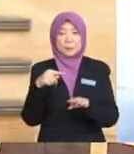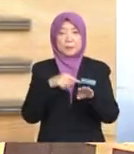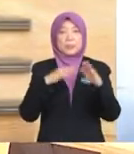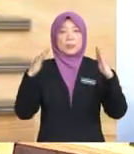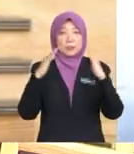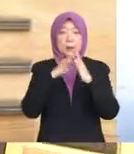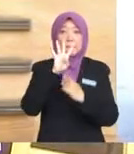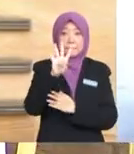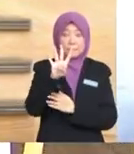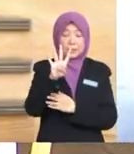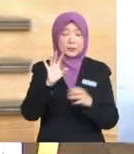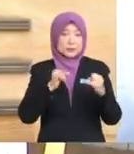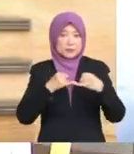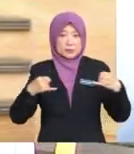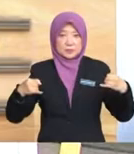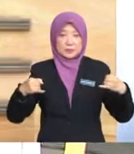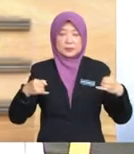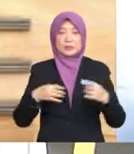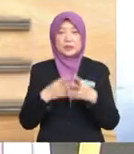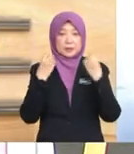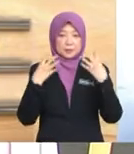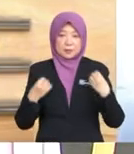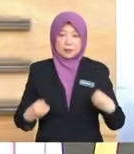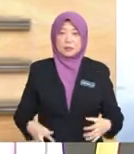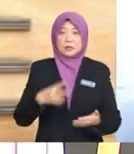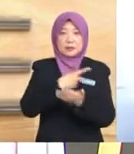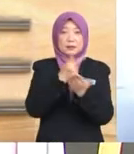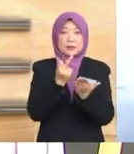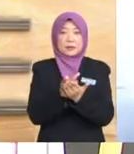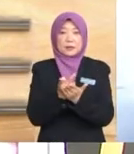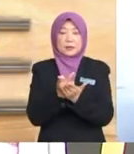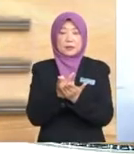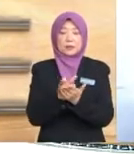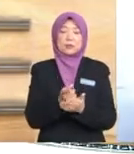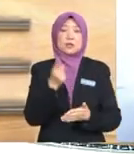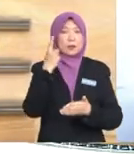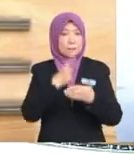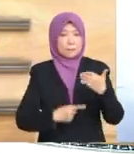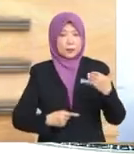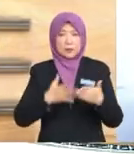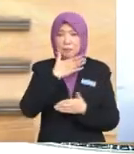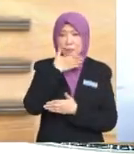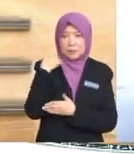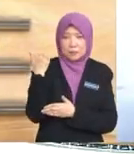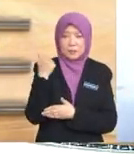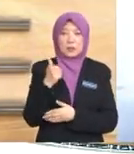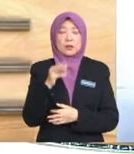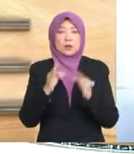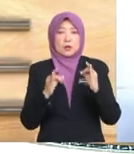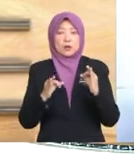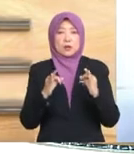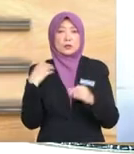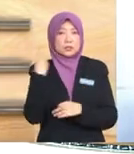4 jenis hiasan kek kan cikgu? Ya, betul tu. Apa sebenarnya yang menarik kalau kita dapat faham